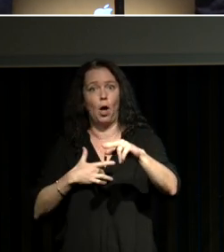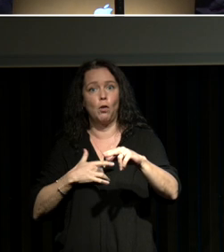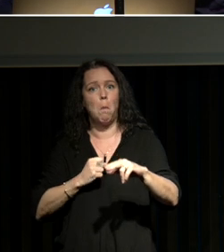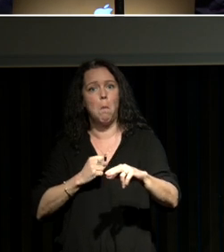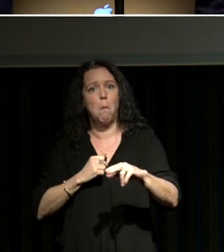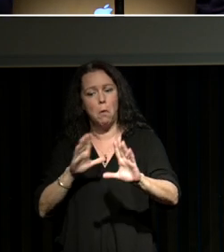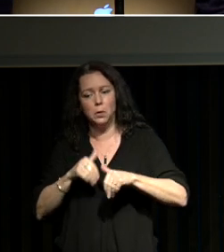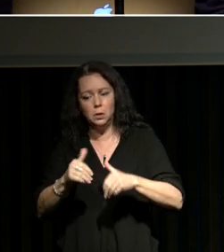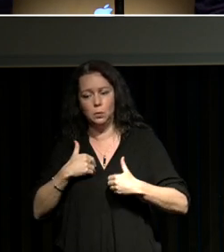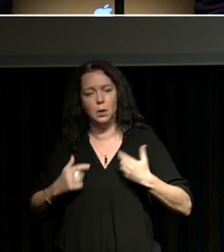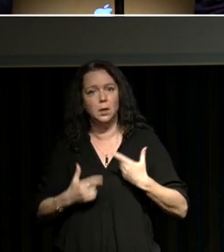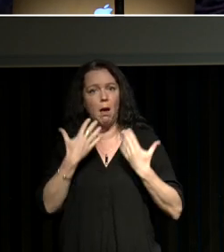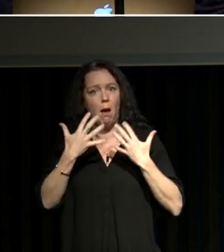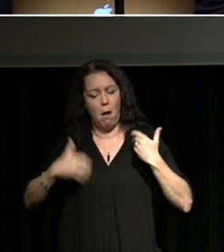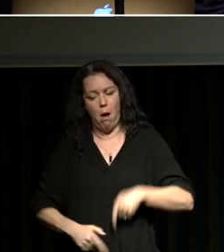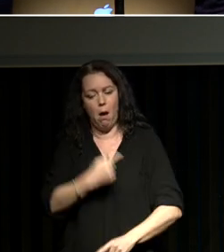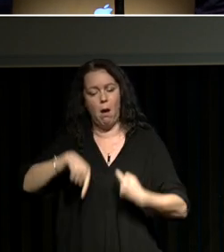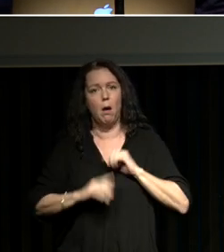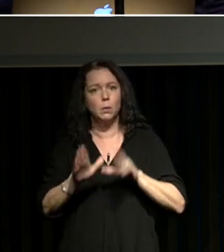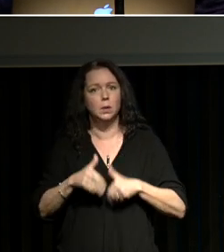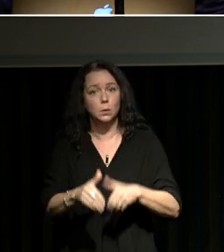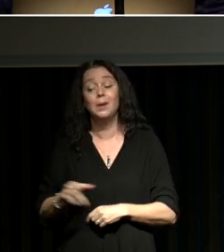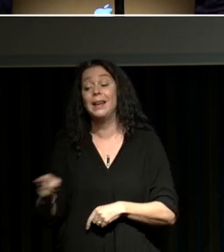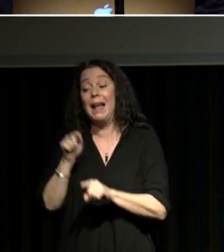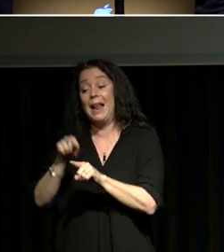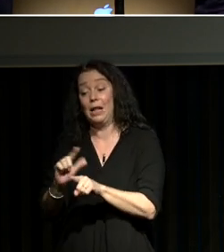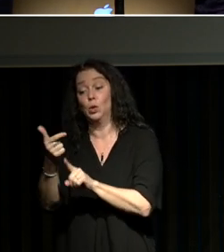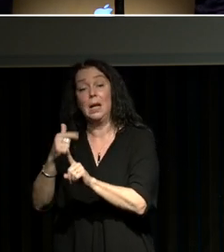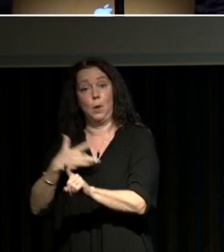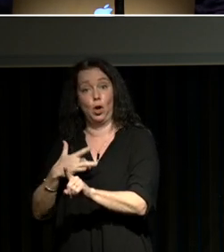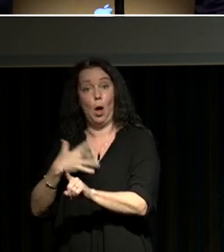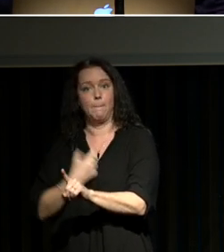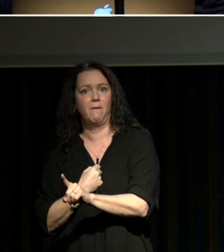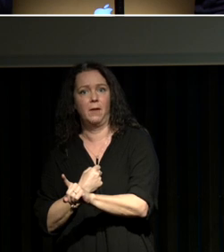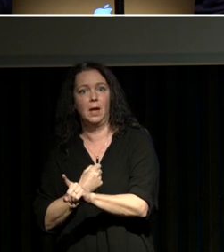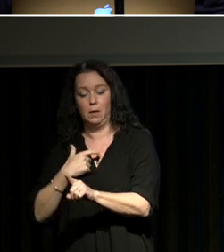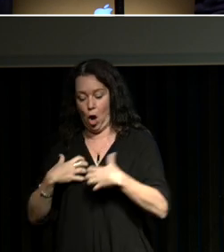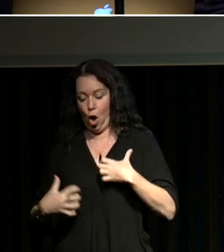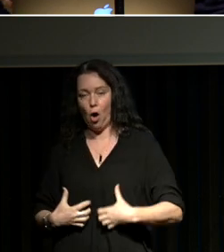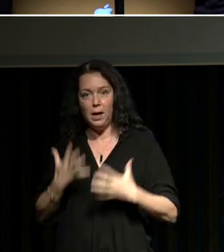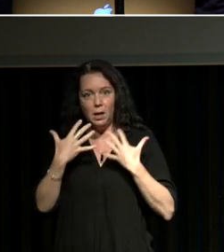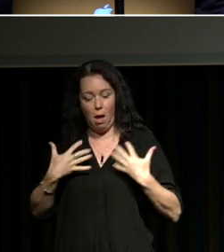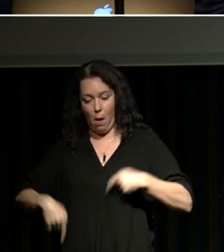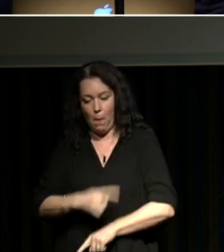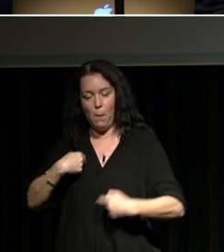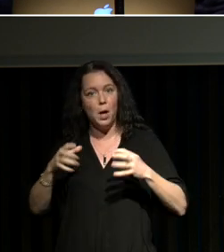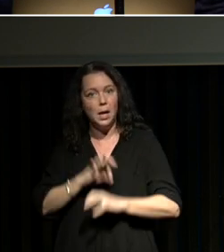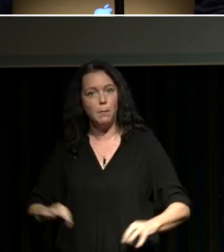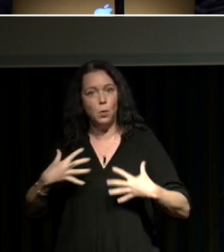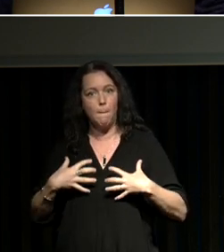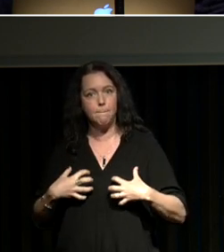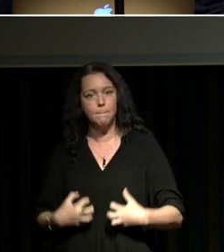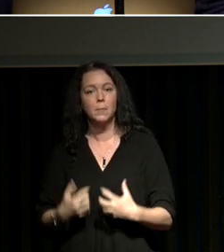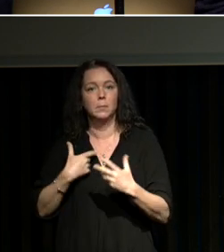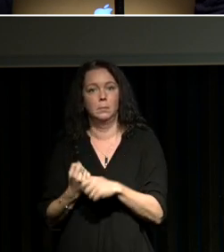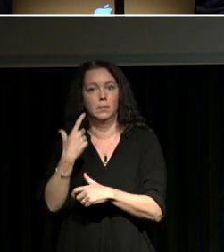sont oxygénés. Là, le cœur étant arrêté et à l'origine du décès, les organes ne sont plus oxygénés et très rapidement, ils ne sont